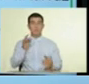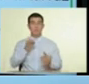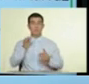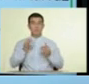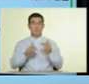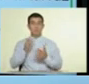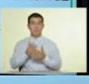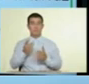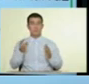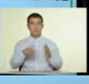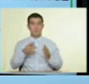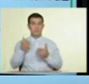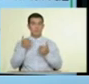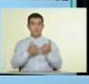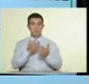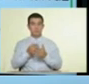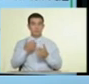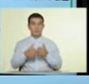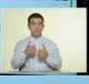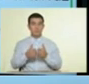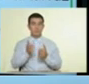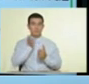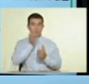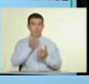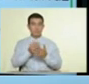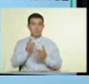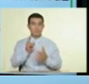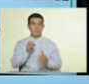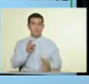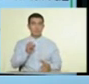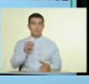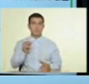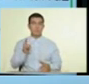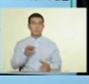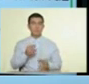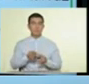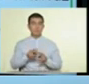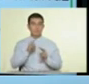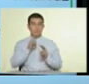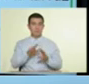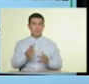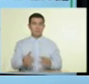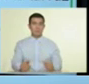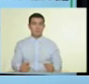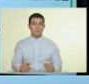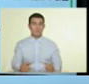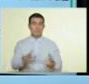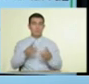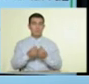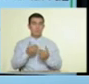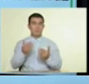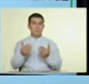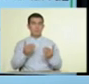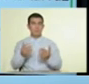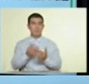tarvuz, qovun, karam, qovoq, kabachkini rasmlar tasvirlangan va ularni har birini